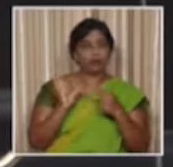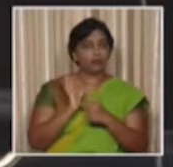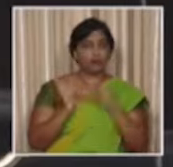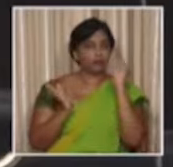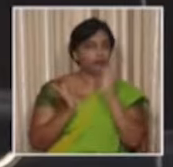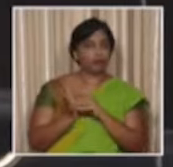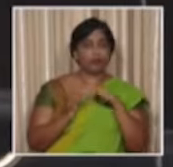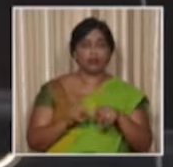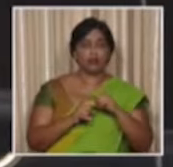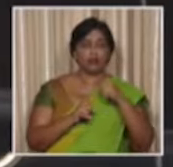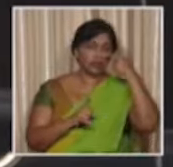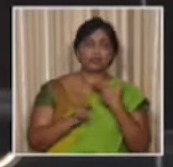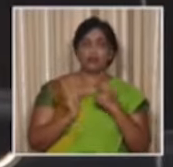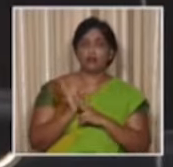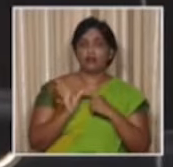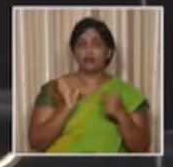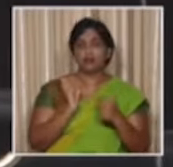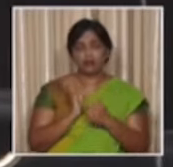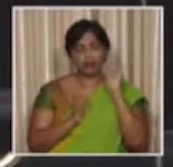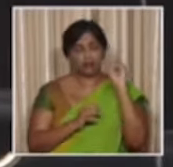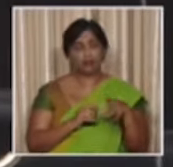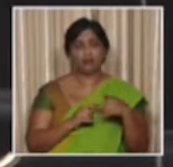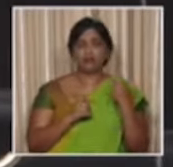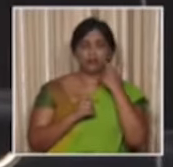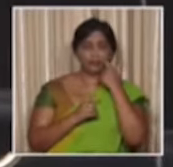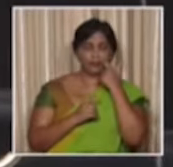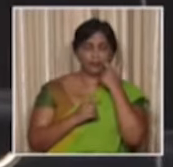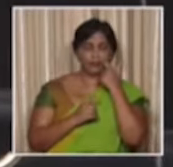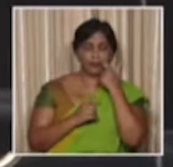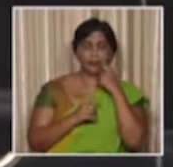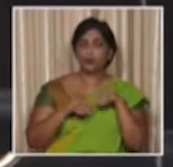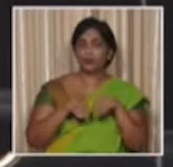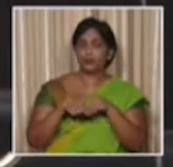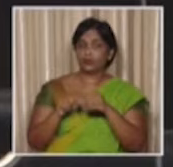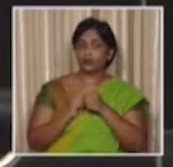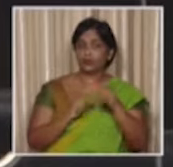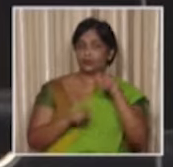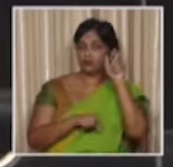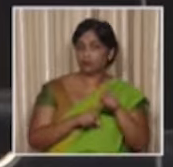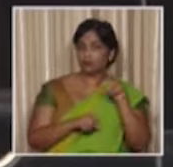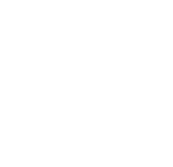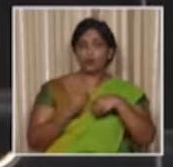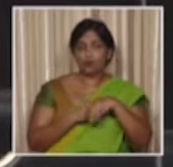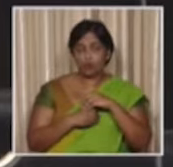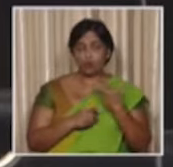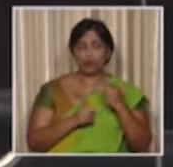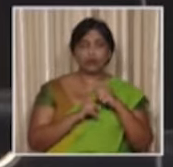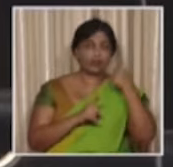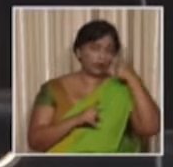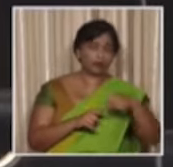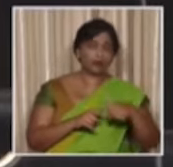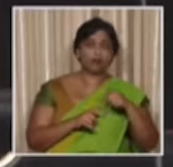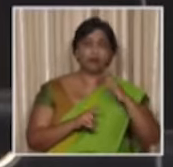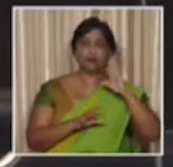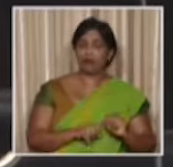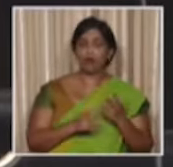මොකද දැන් ඩීසල් වලටත් වැට් එක ගහනවා. එතකොට මේ කෘෂිකර්මාන්තයේ දෙන පුද්ගලයන්ට පොහොර ටිකයි ඩීසල් ටිකයි රටින්